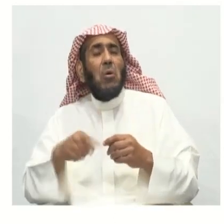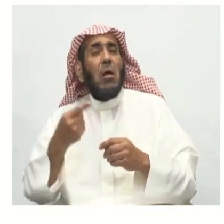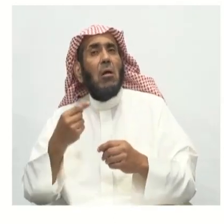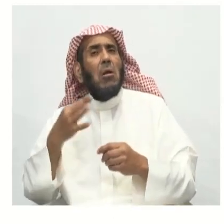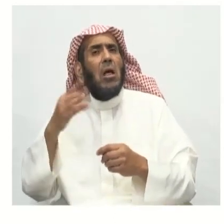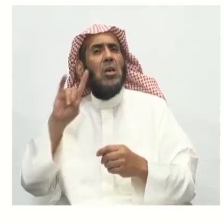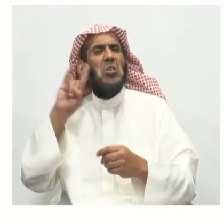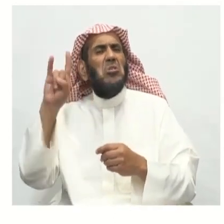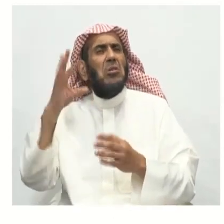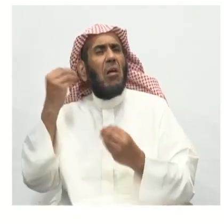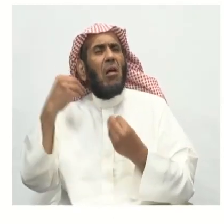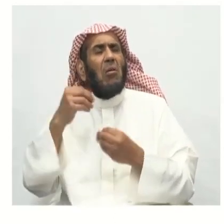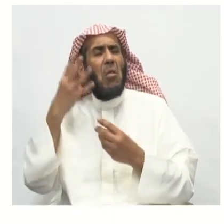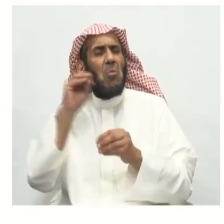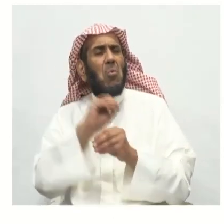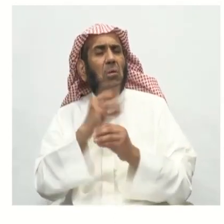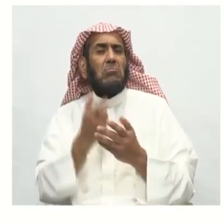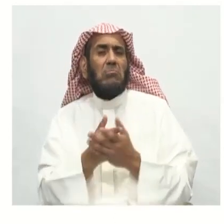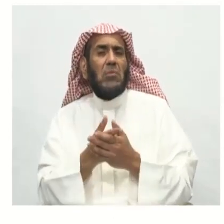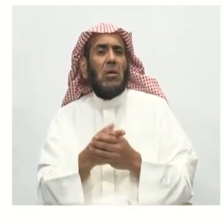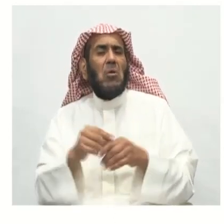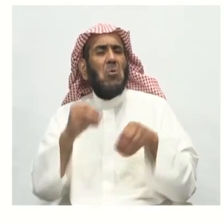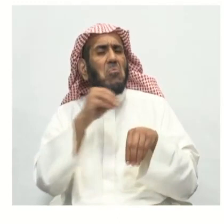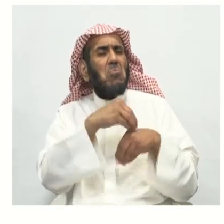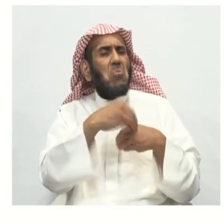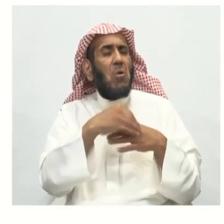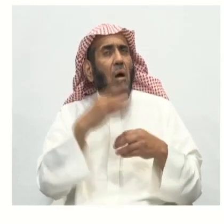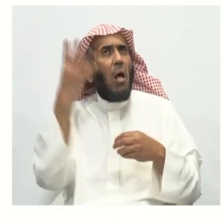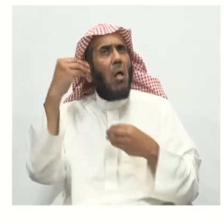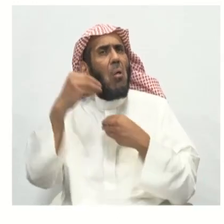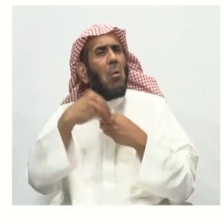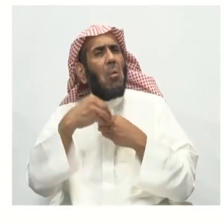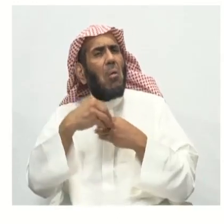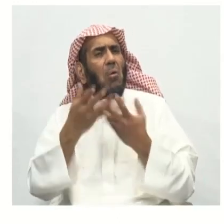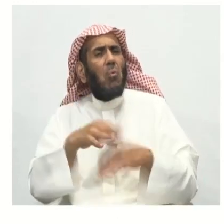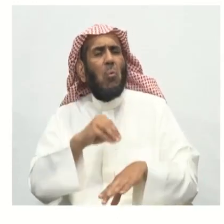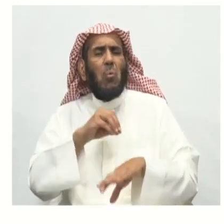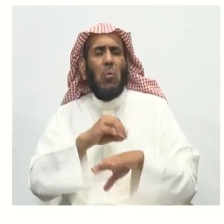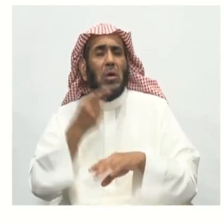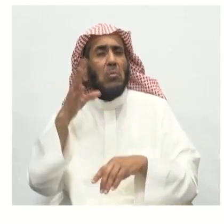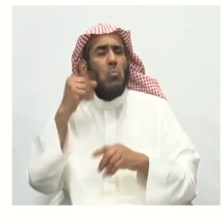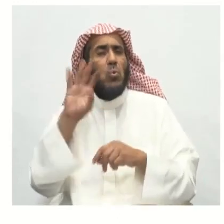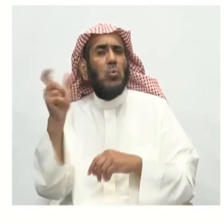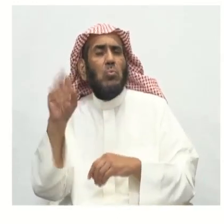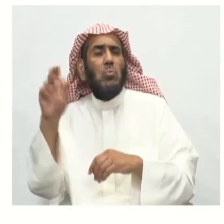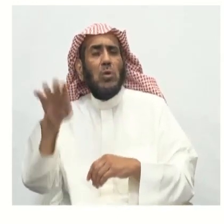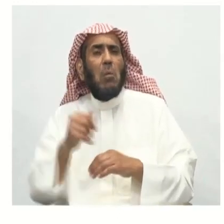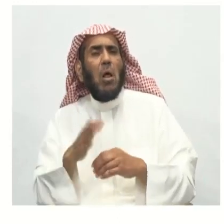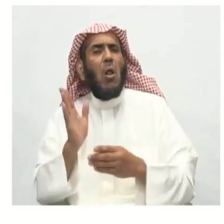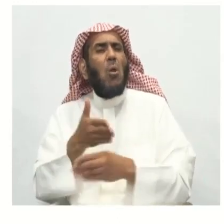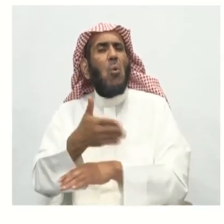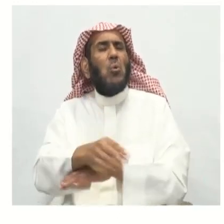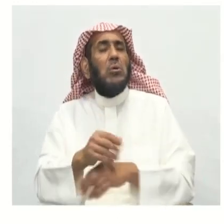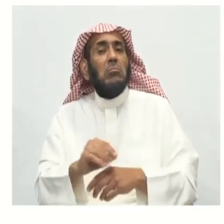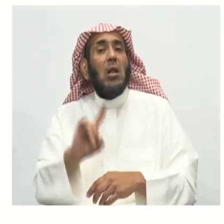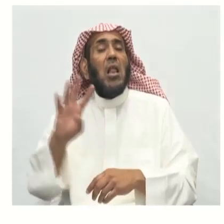الشيطان ان اذكره اي وما انساني ان اذكر لك يا موسى ما حصل من الحوت